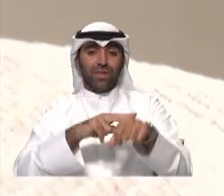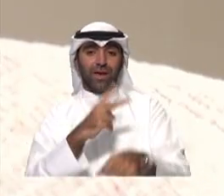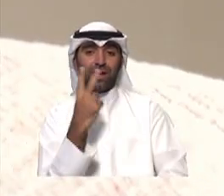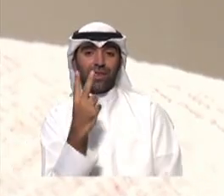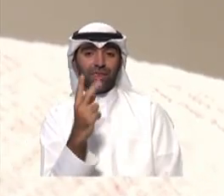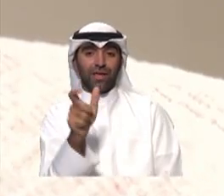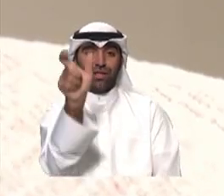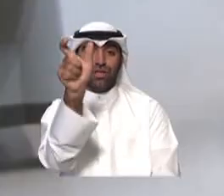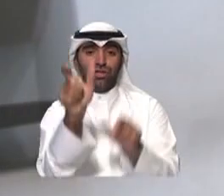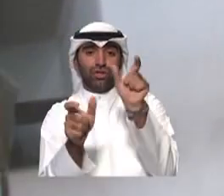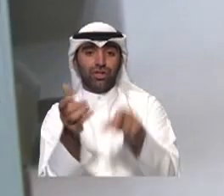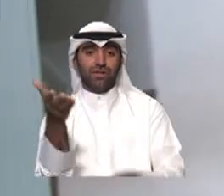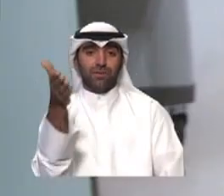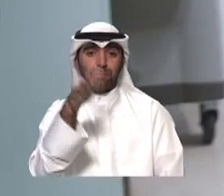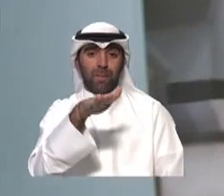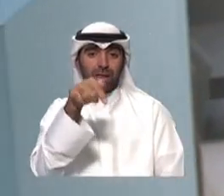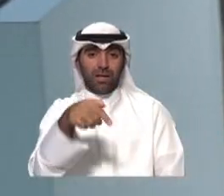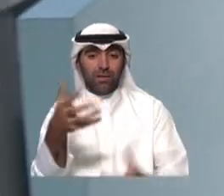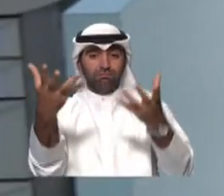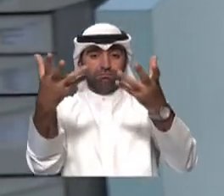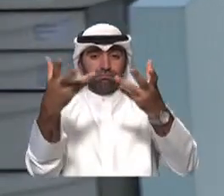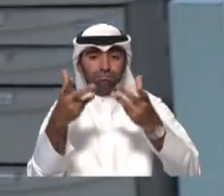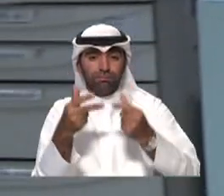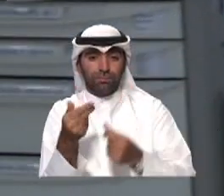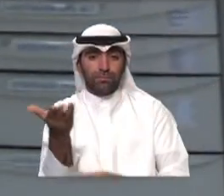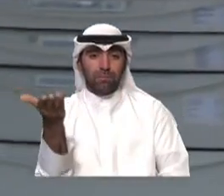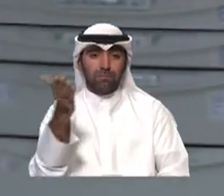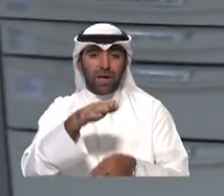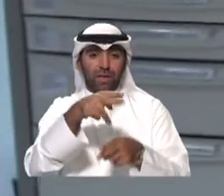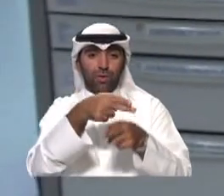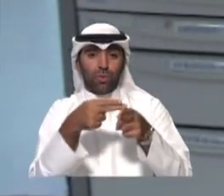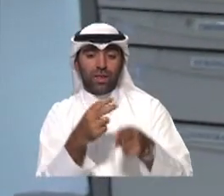ليصبح مجموع حالات الوفاة المسجلة